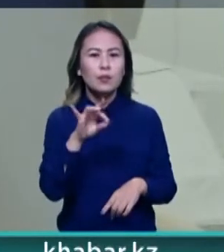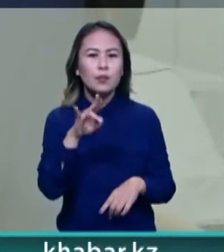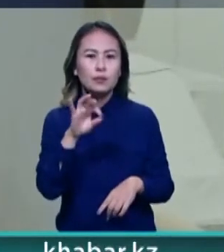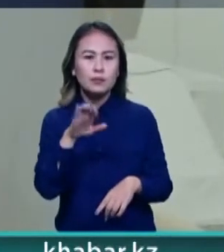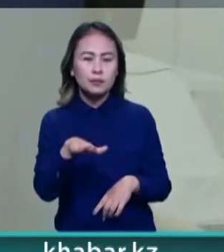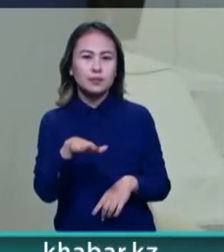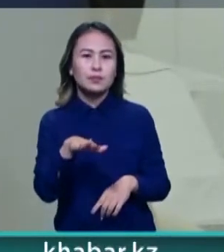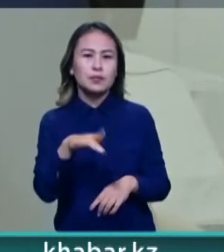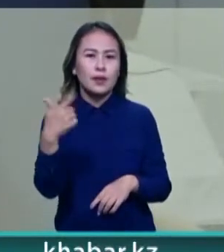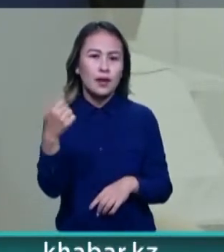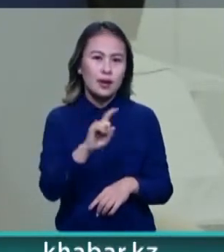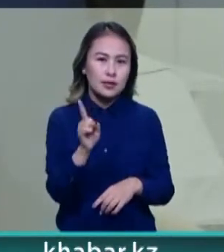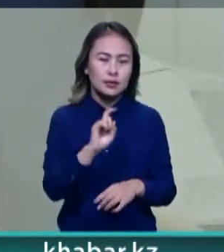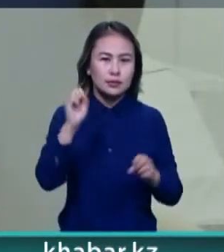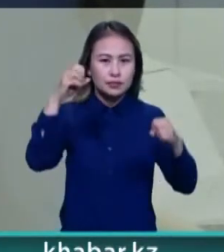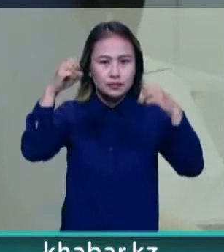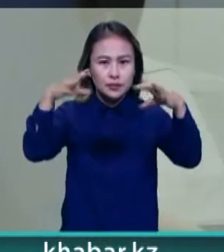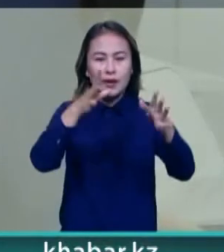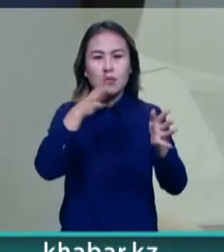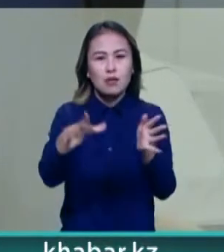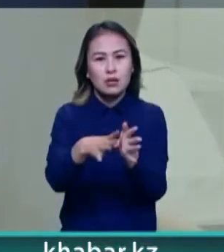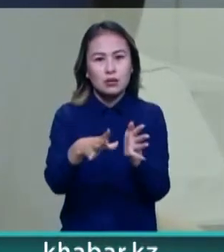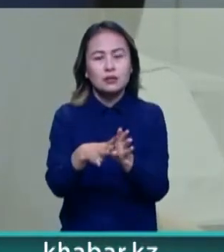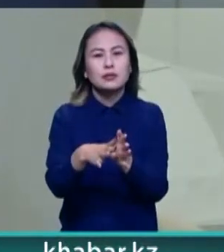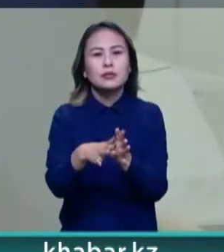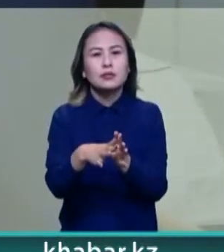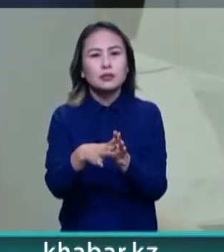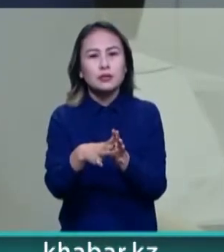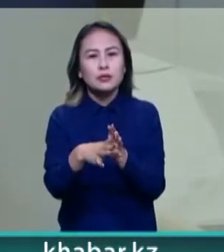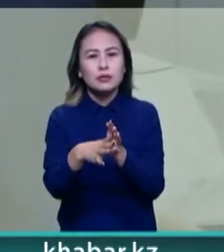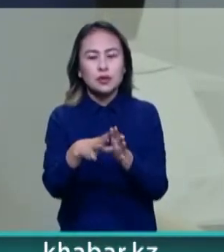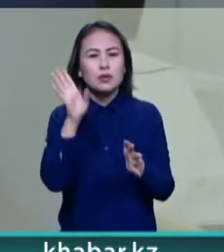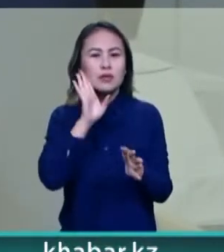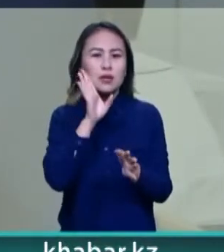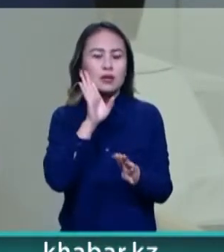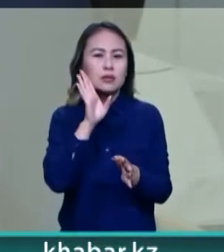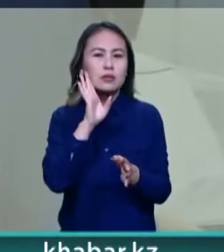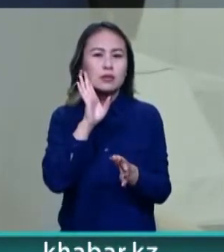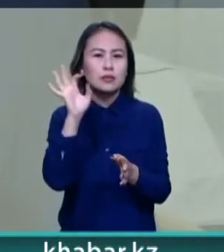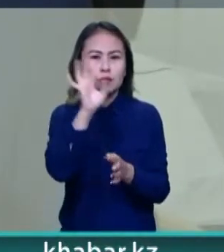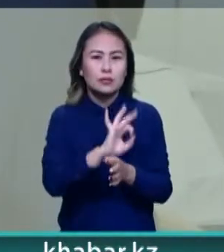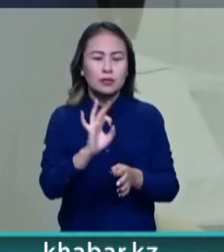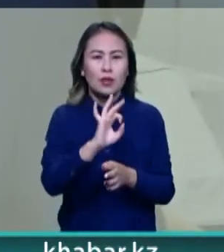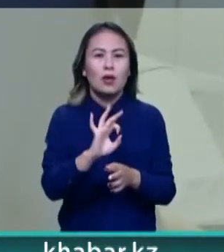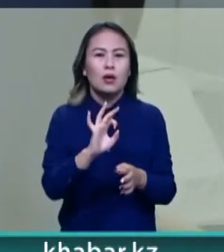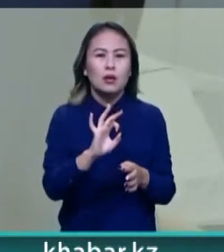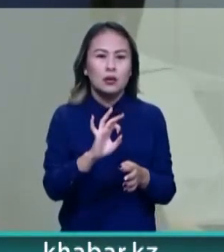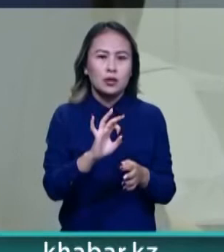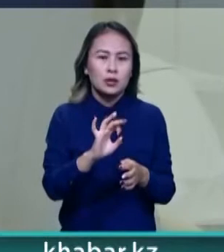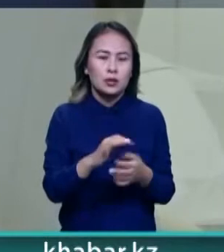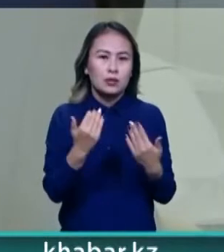қызметі, яғни ол газ, жарық, электр жарық қуаты, және де мынау су мәселелерін беру. Осы